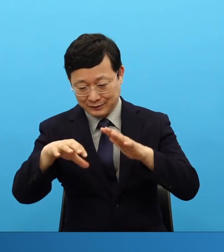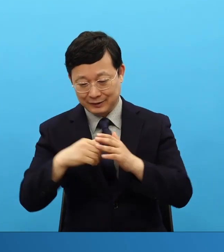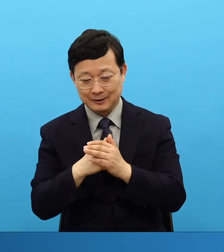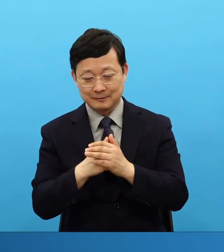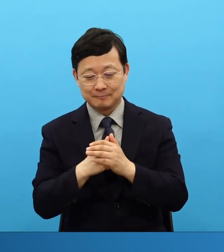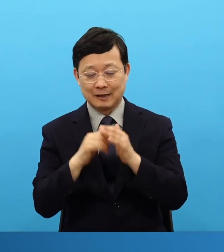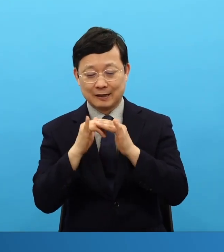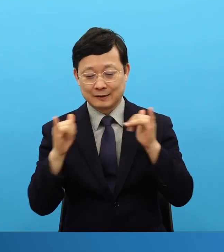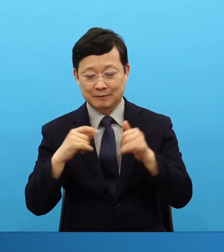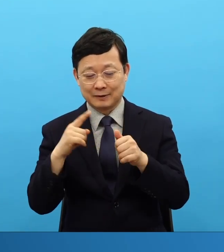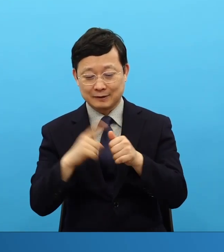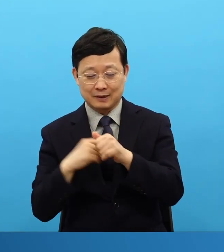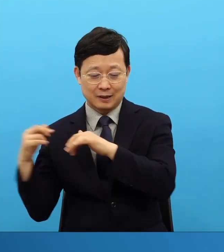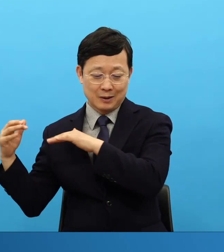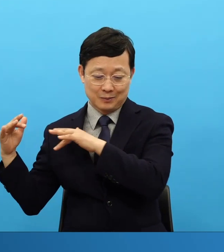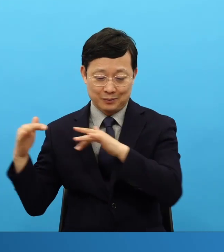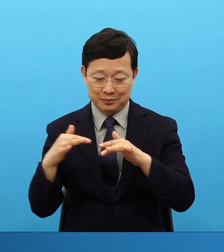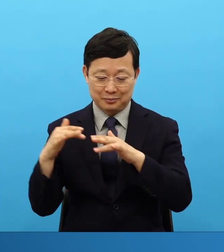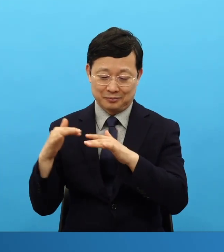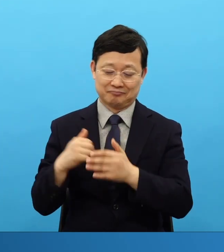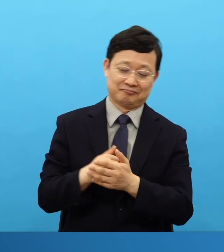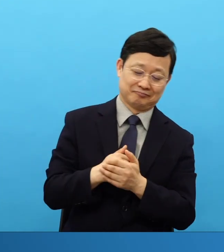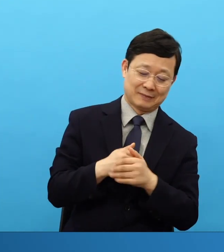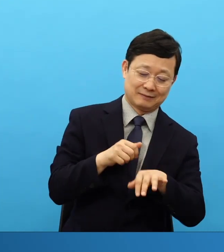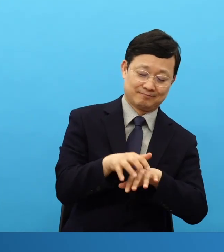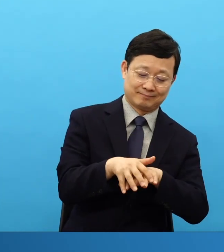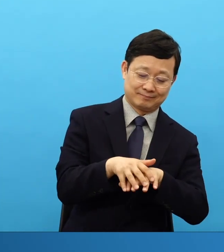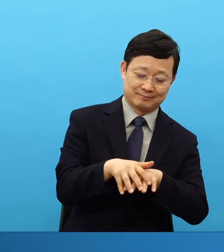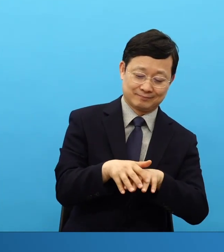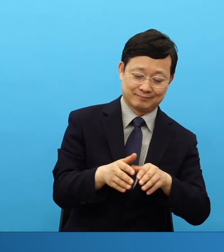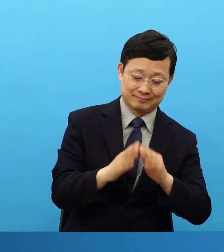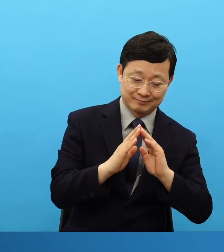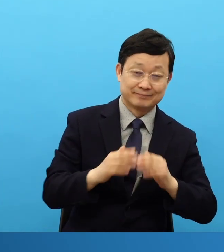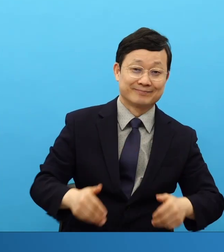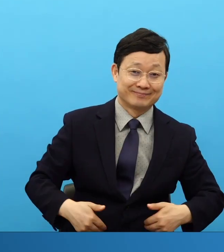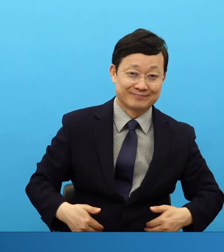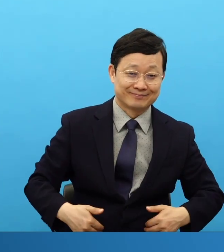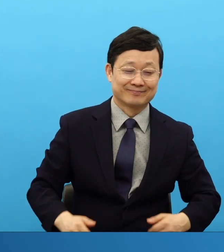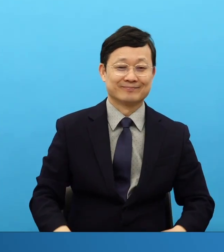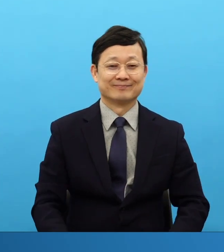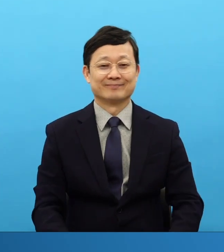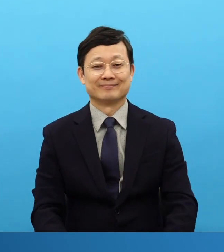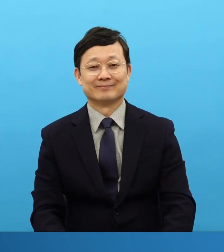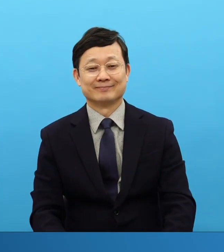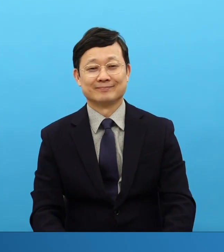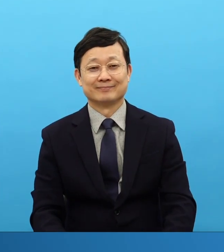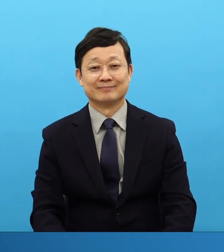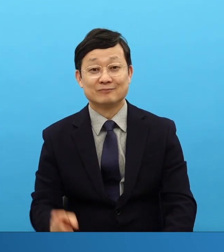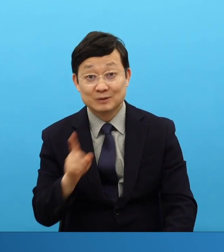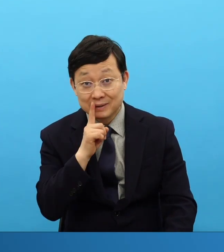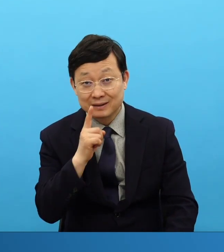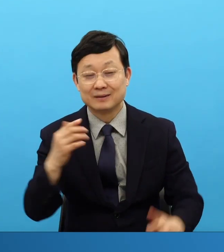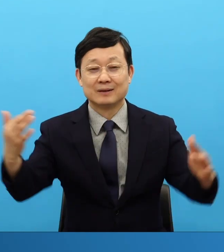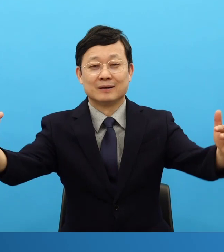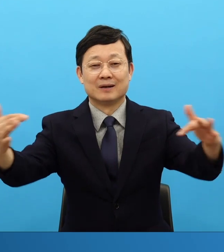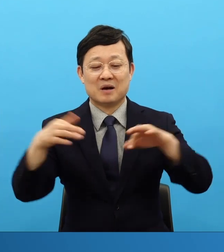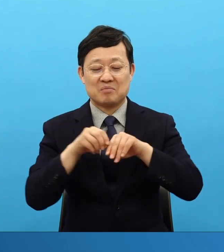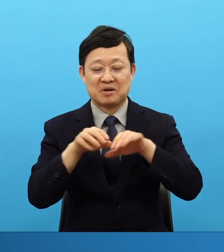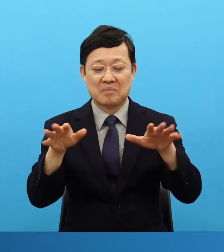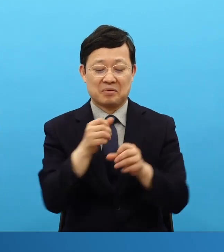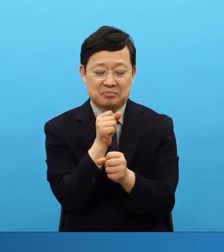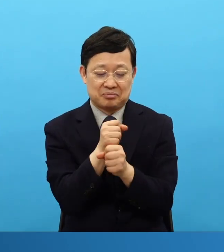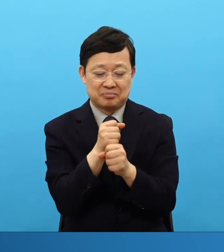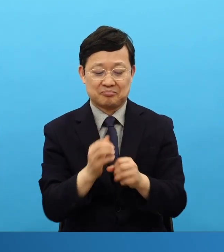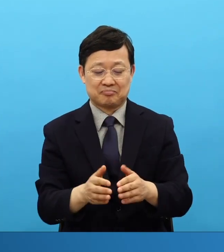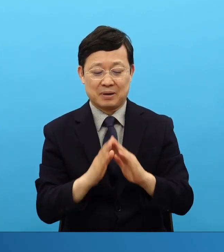만드세요. So make it so that people can come to your businesses, come to your church in the field. 그걸 보고 플랫폼이라고 합니다. That is what we